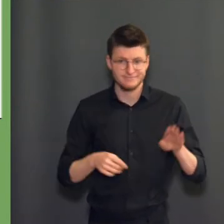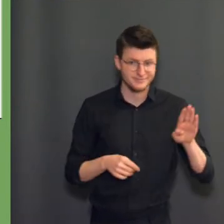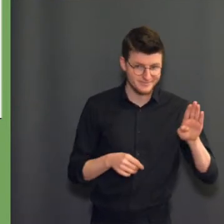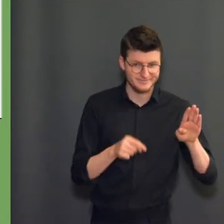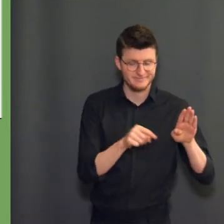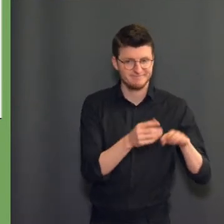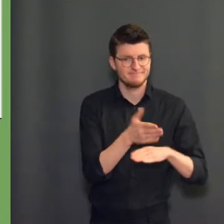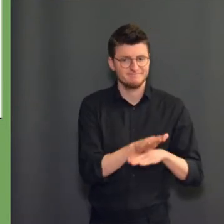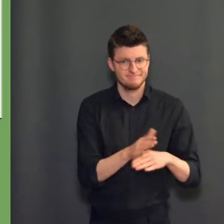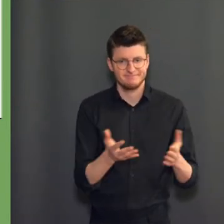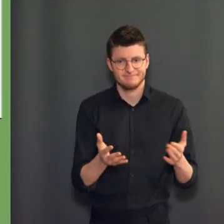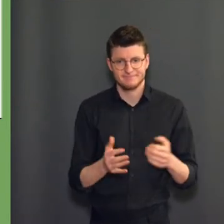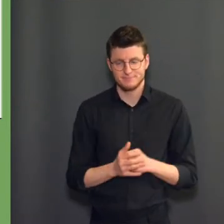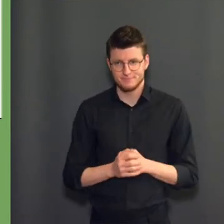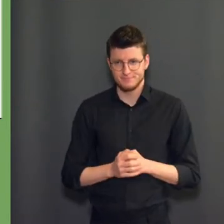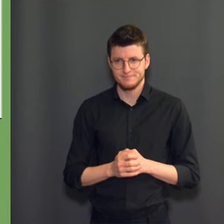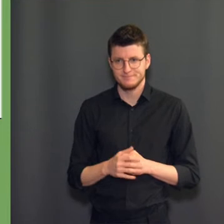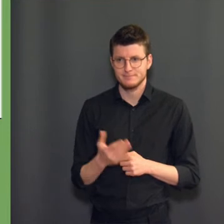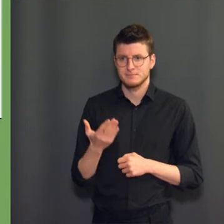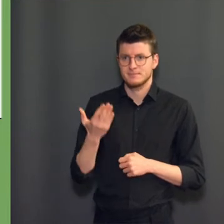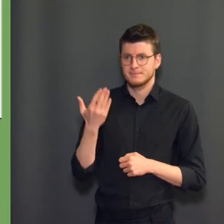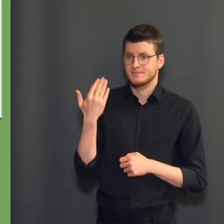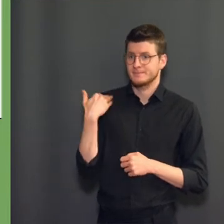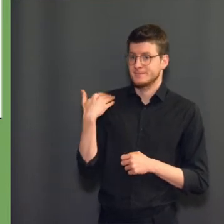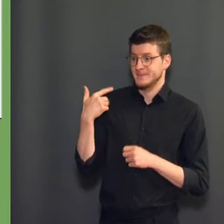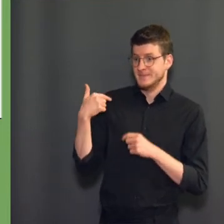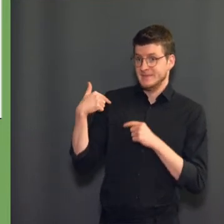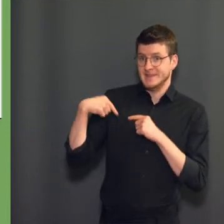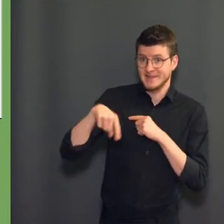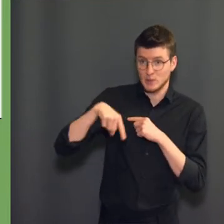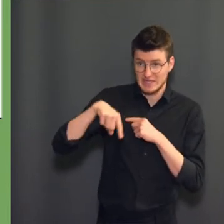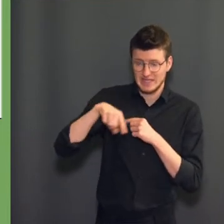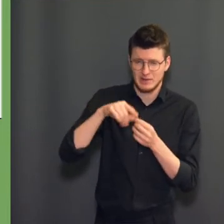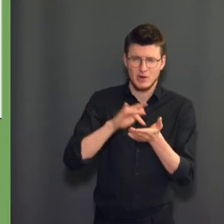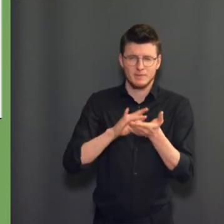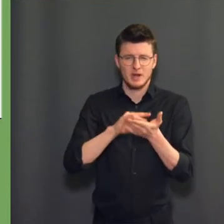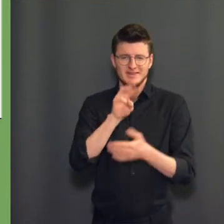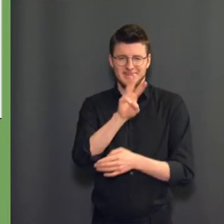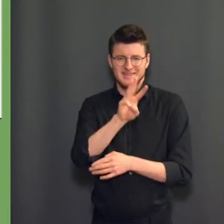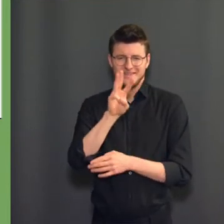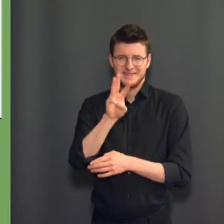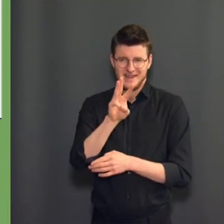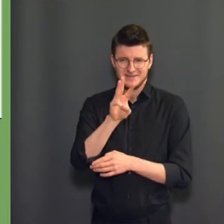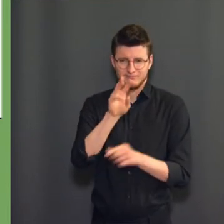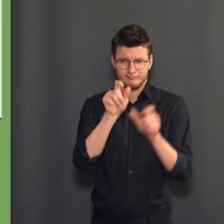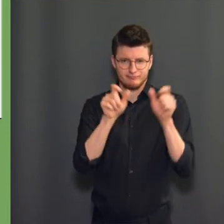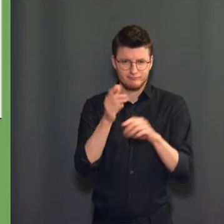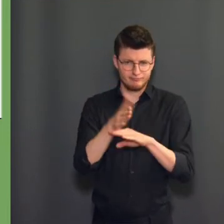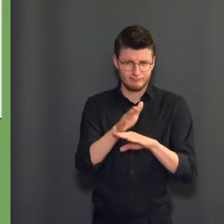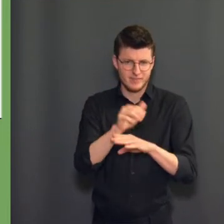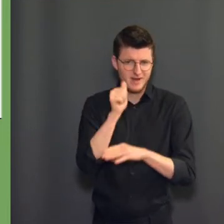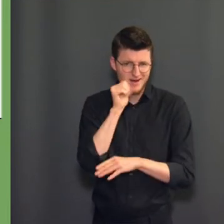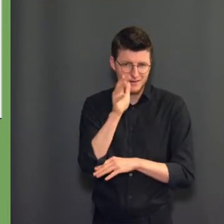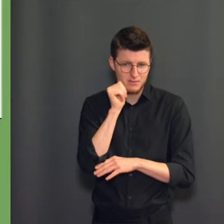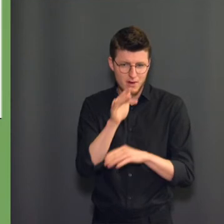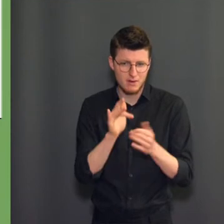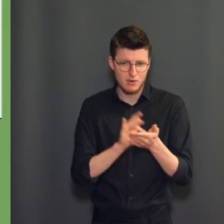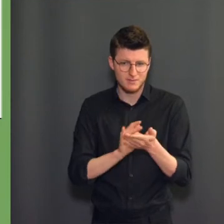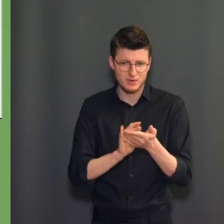week 33 overlijdens per dag te betreuren. De toename doet zich voor bij alle